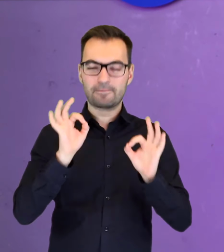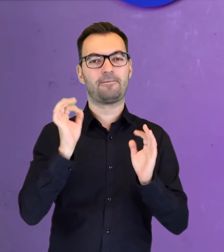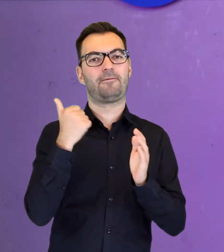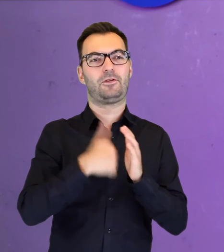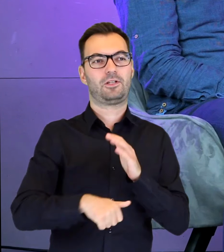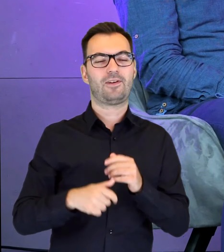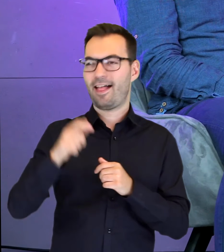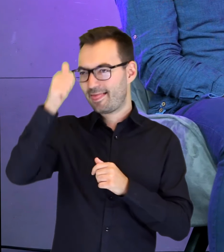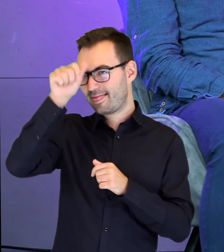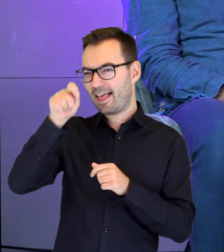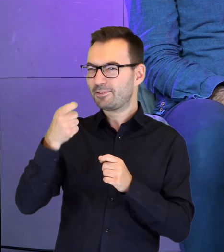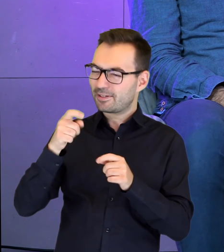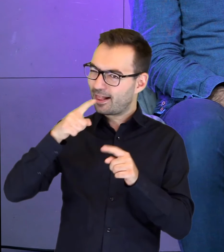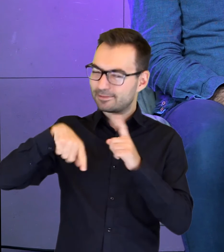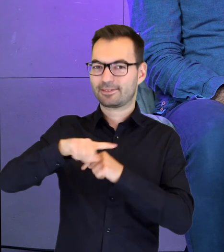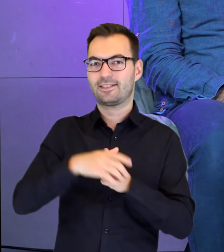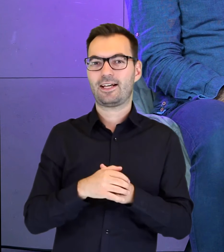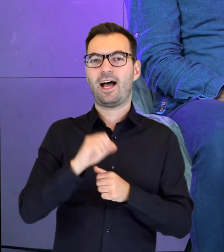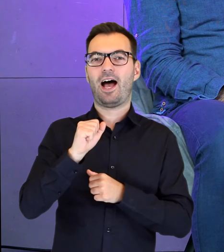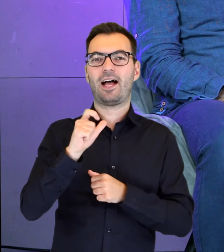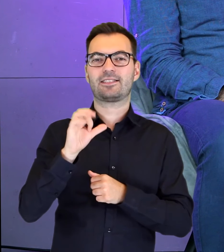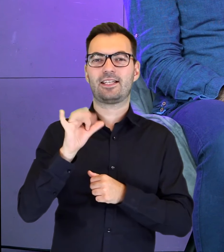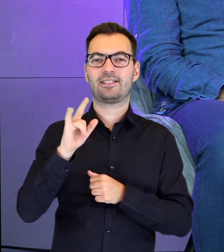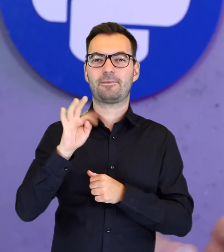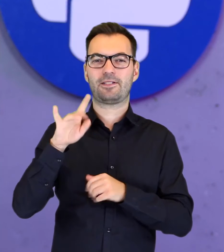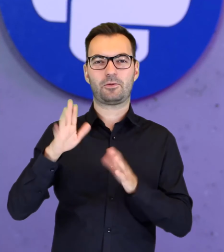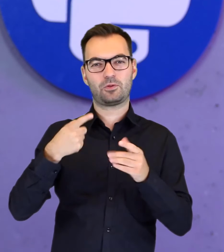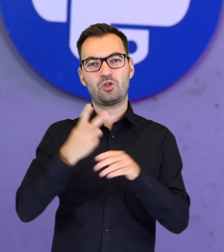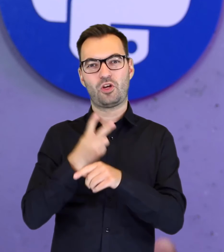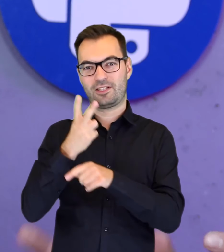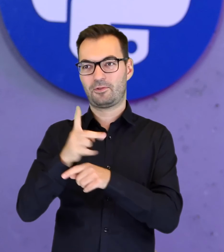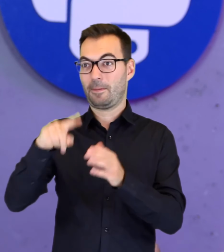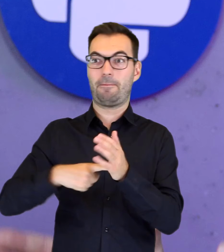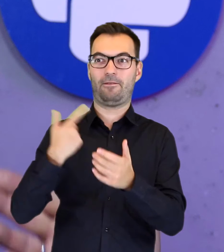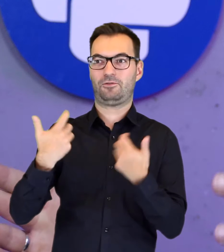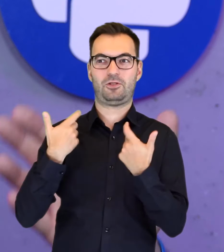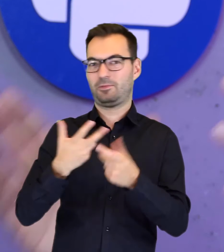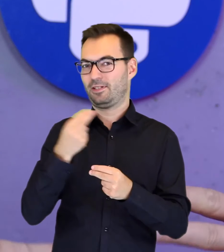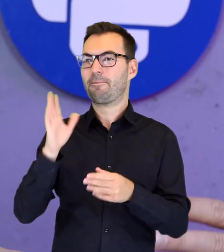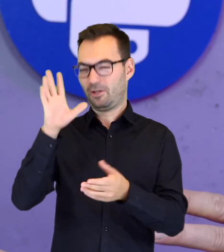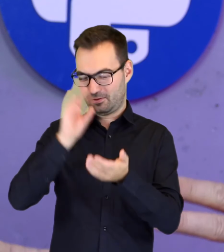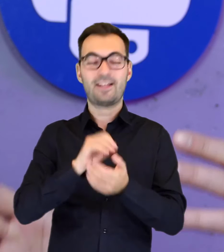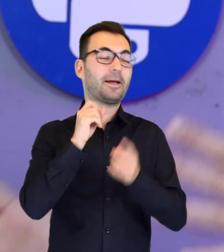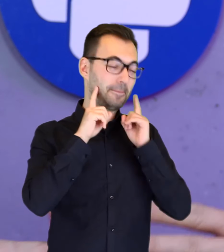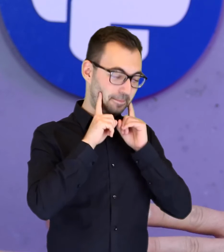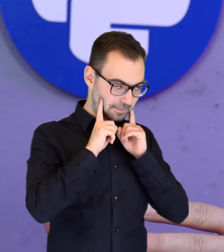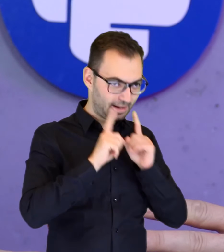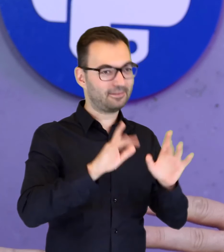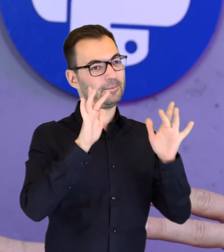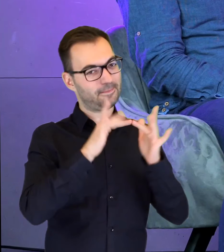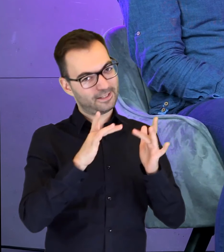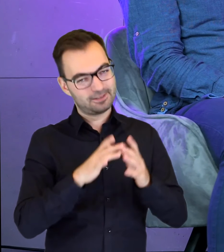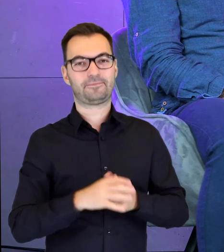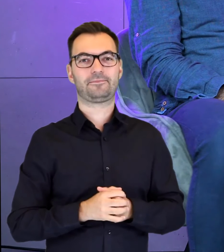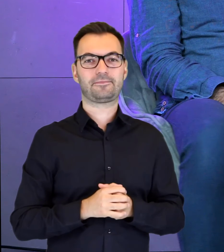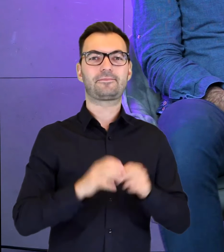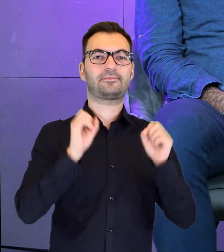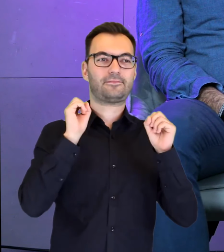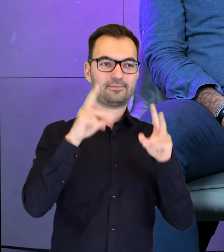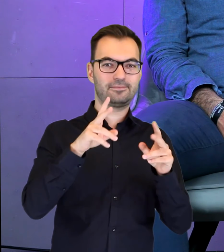proces w unikalnym ale to jest przekonana słabo accessibility to nie jest coś co robisz pierwszy raz generuje masz jakieś doświadczenia z